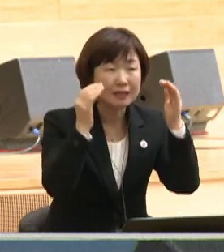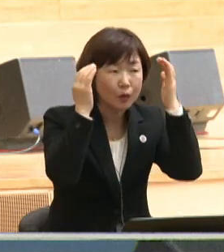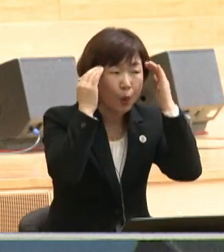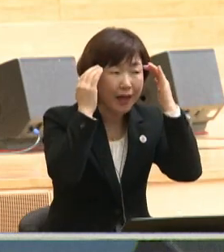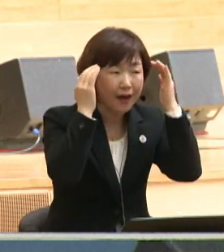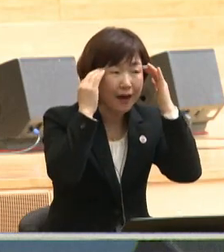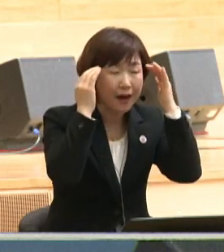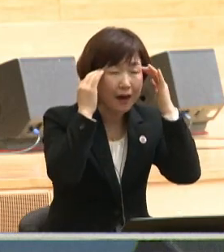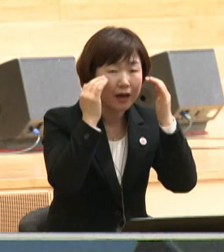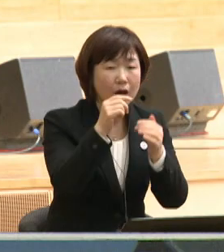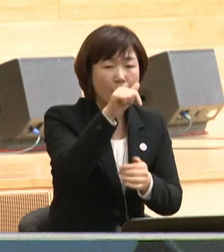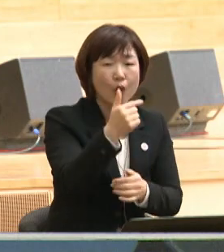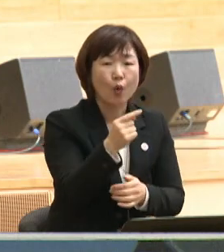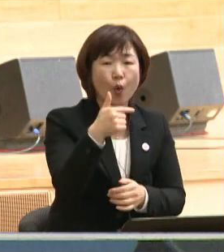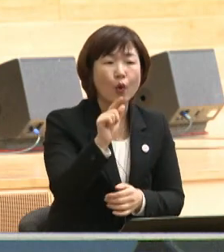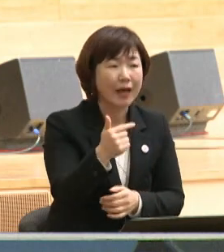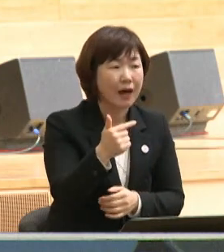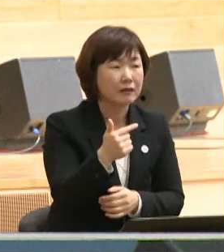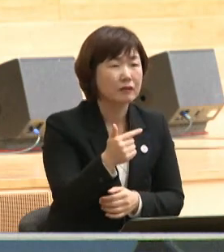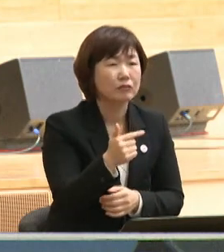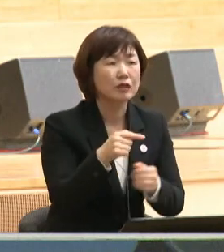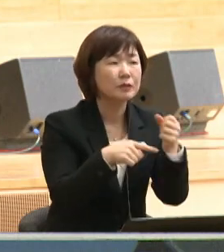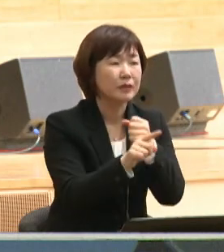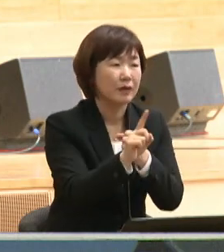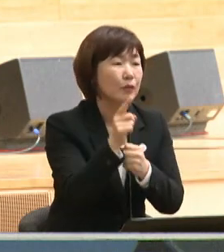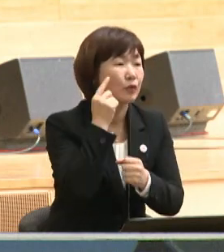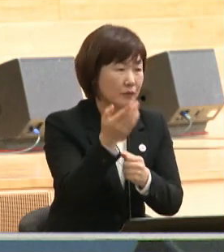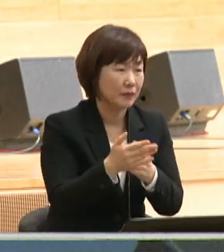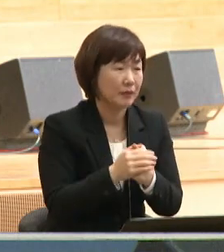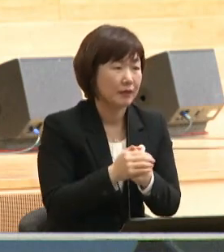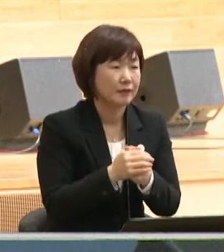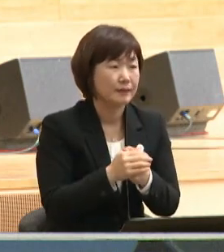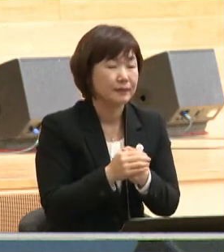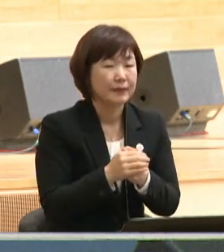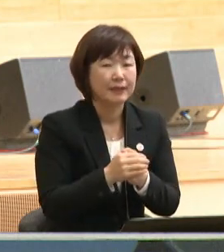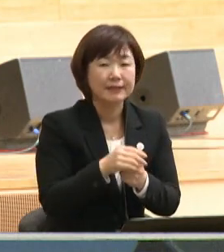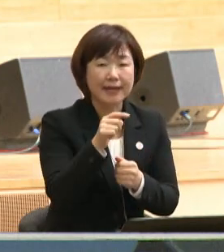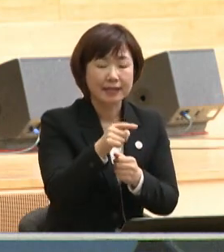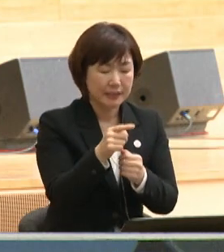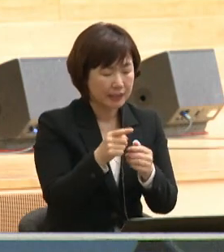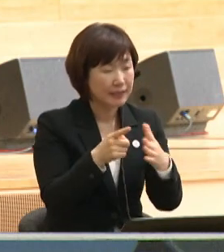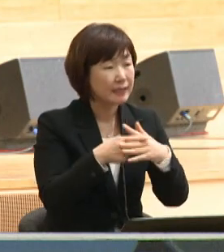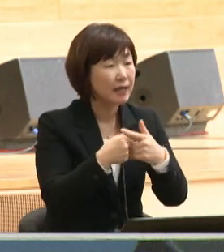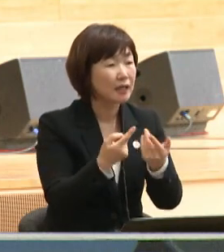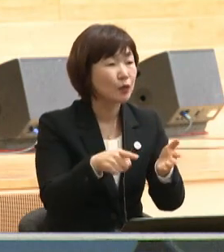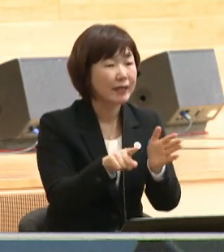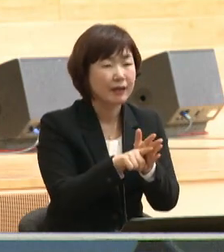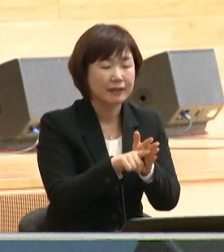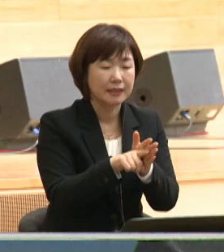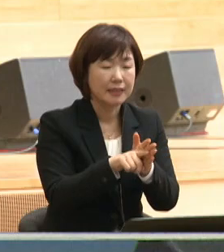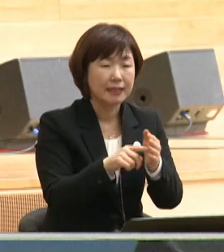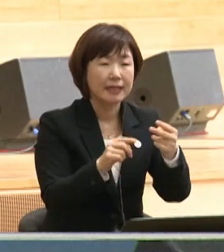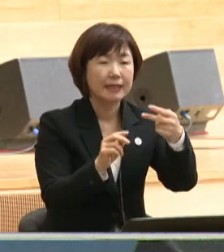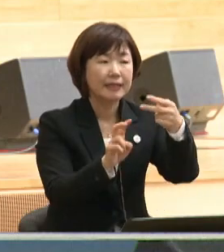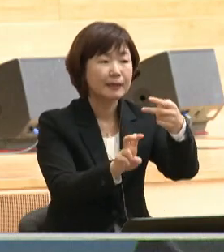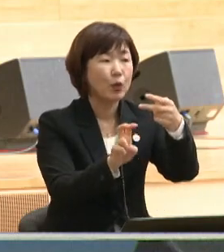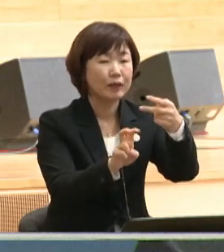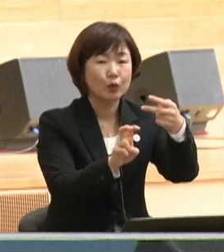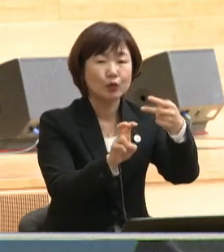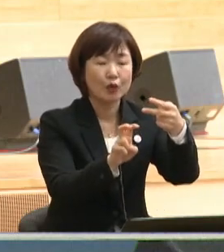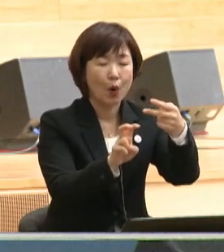고난이 고난은 어떠한 고난을 말하는 것일까요 이것을 이해하기 위해서 같은 디모데후서에